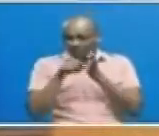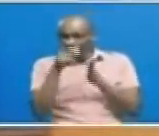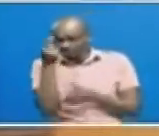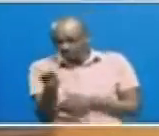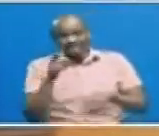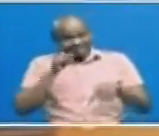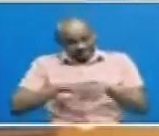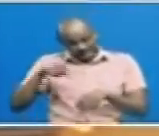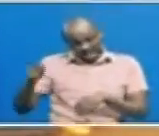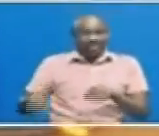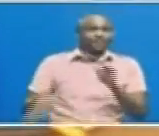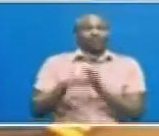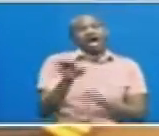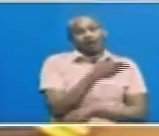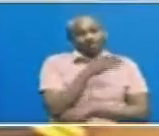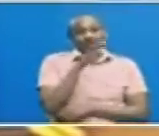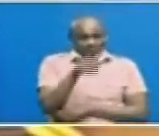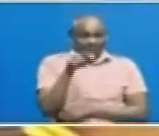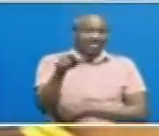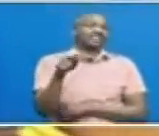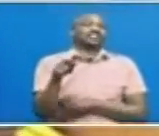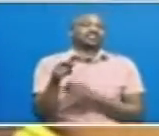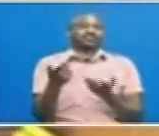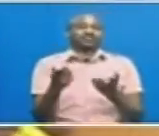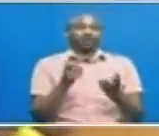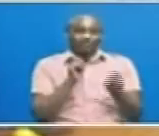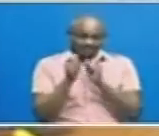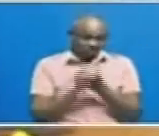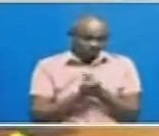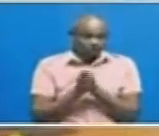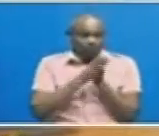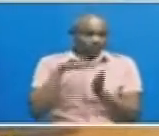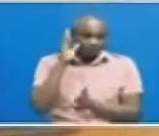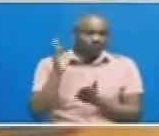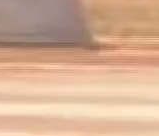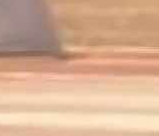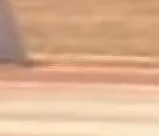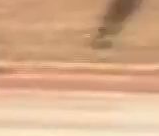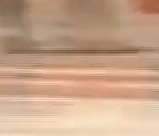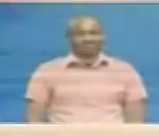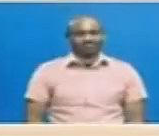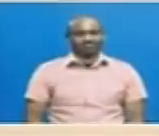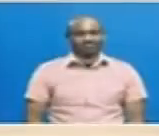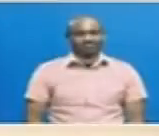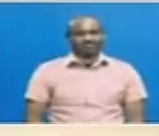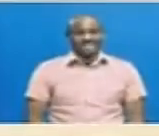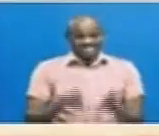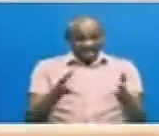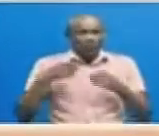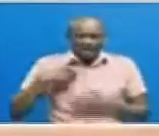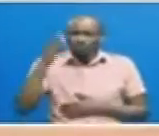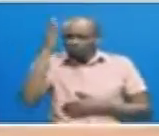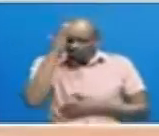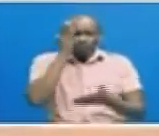ya Chitende kubamduliwa nje ya mashindano hayo. Robinson Okenye anatuarifu zaidi. Kwa ni awamu ya kubaini mbivu na mbichi